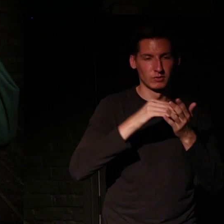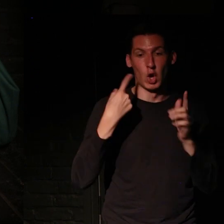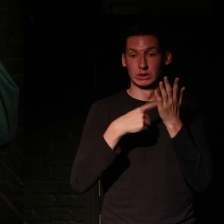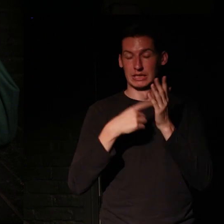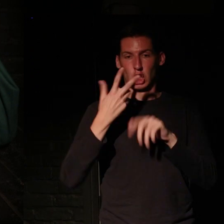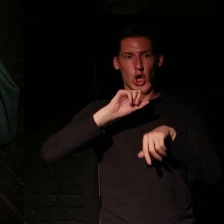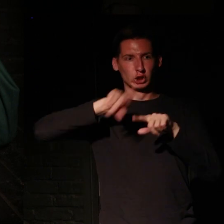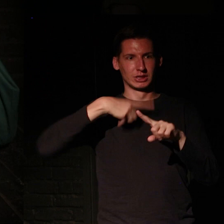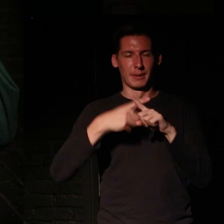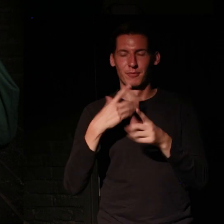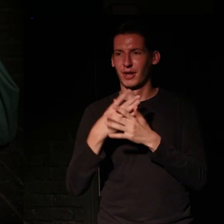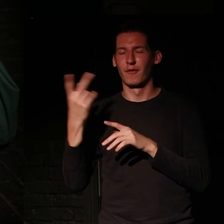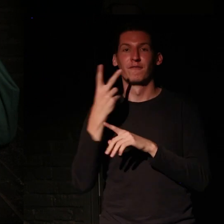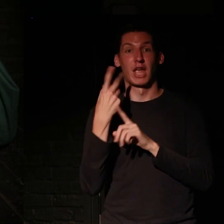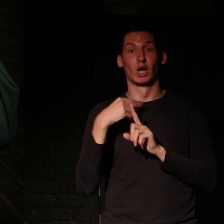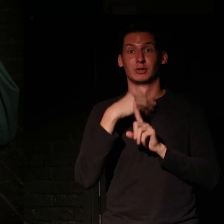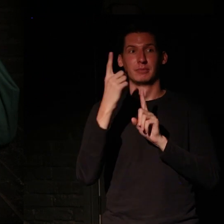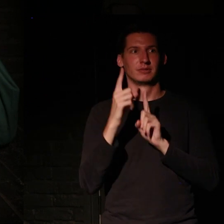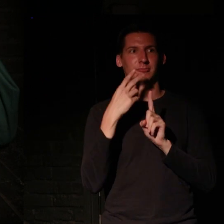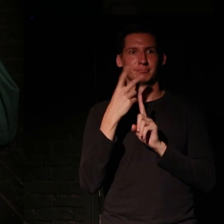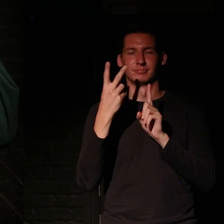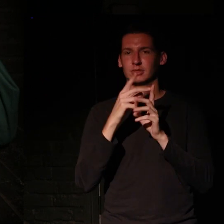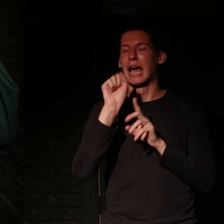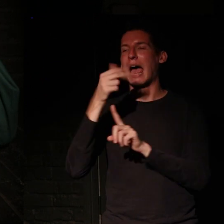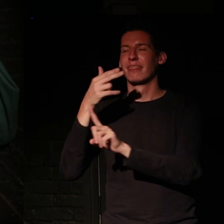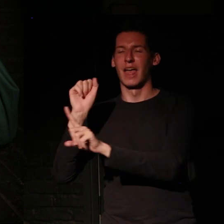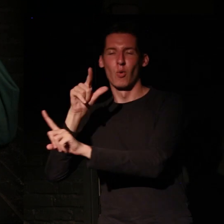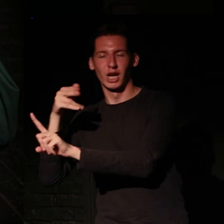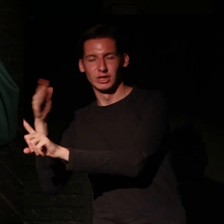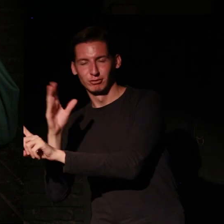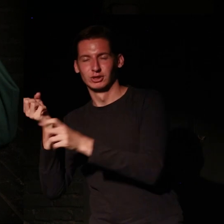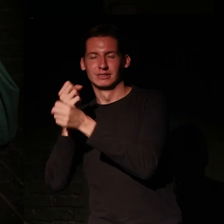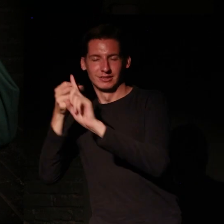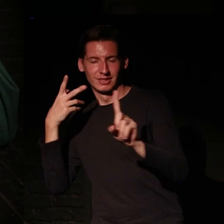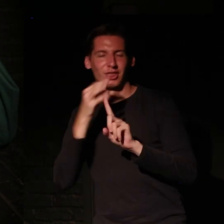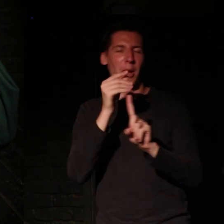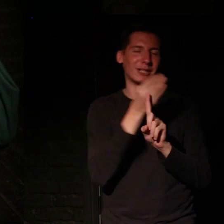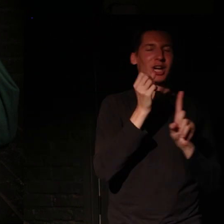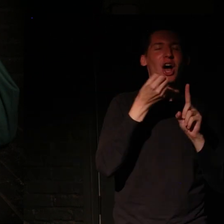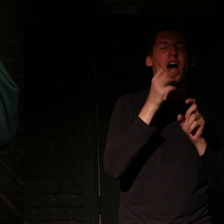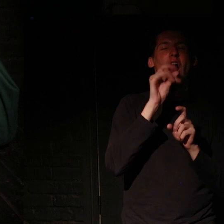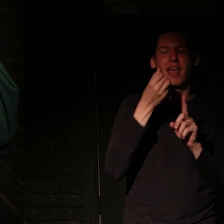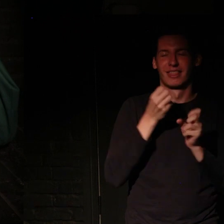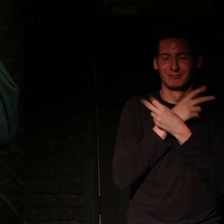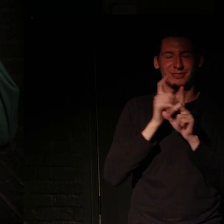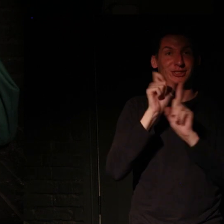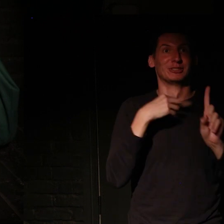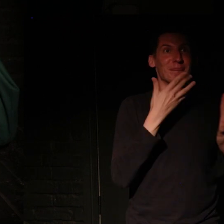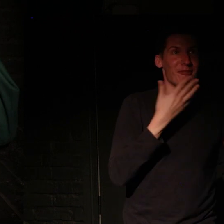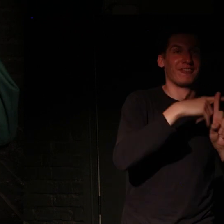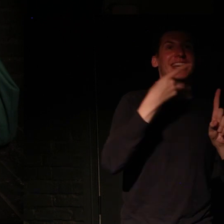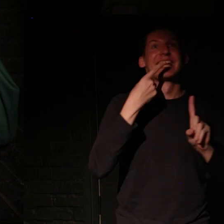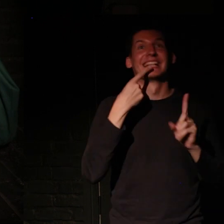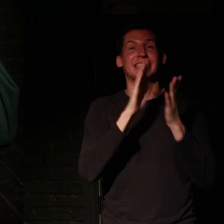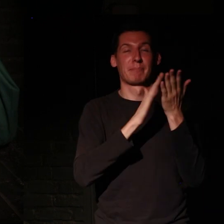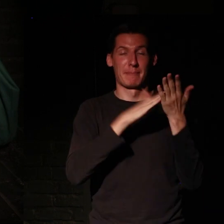godziny dwie osoby, które tutaj widzicie, Anna Łukaszewicz i Tomasz Oleder, próbowali to, co mówimy. Także język